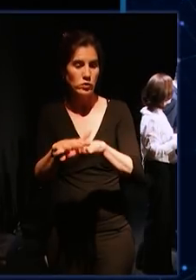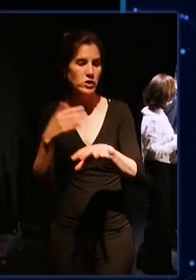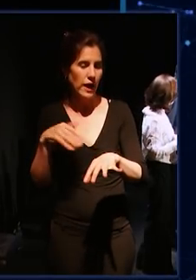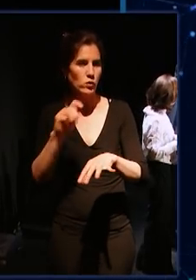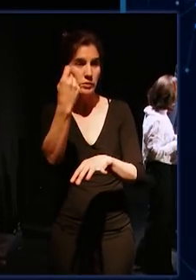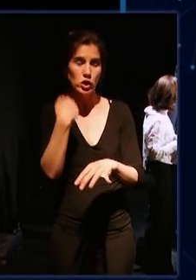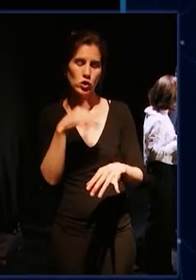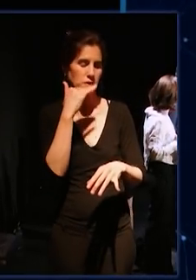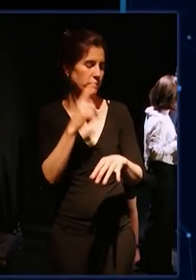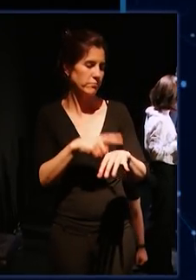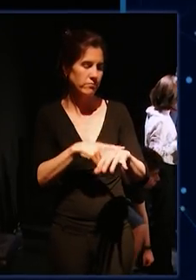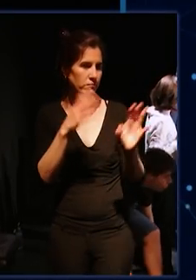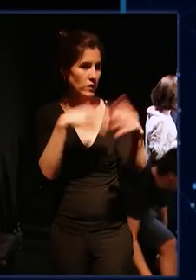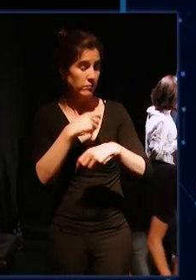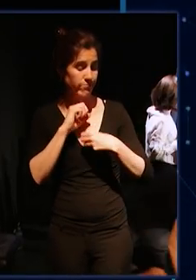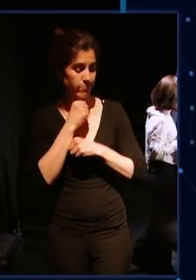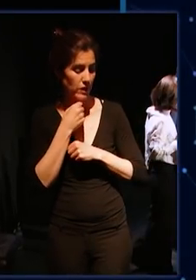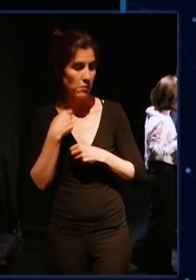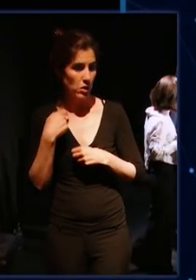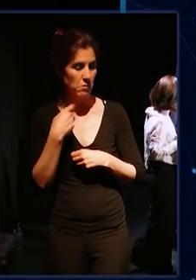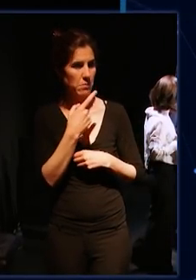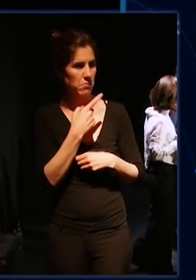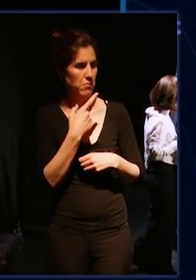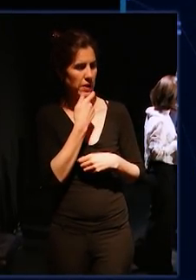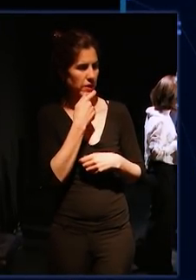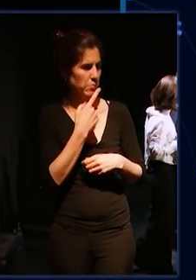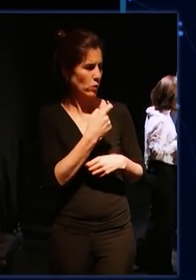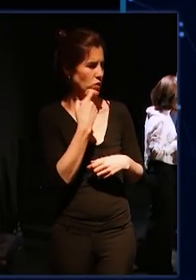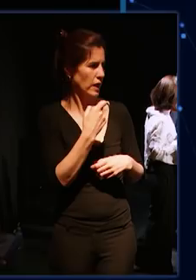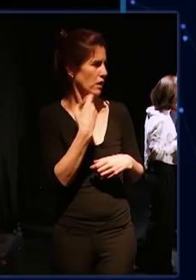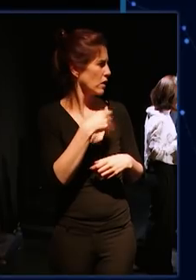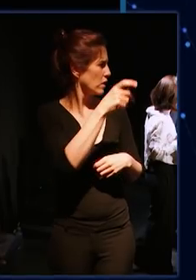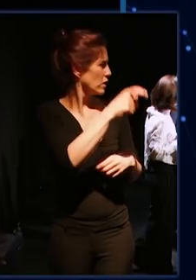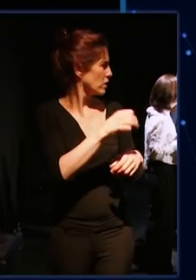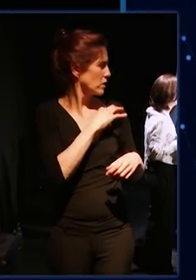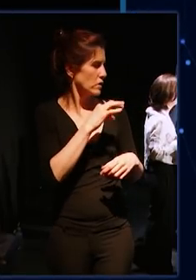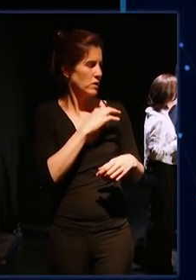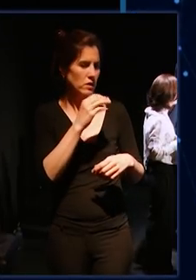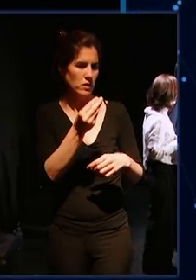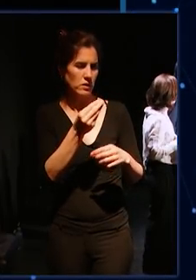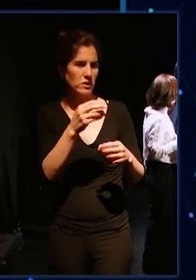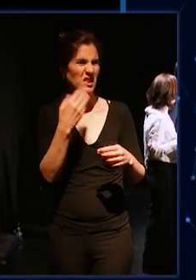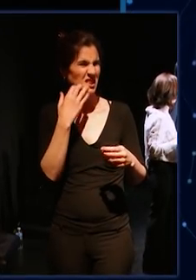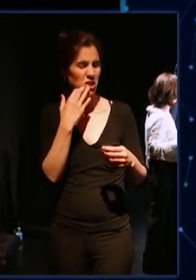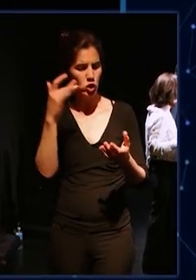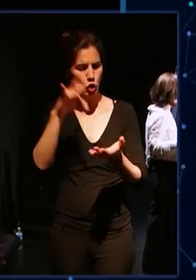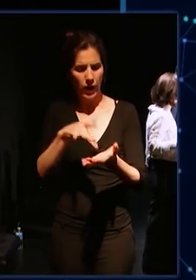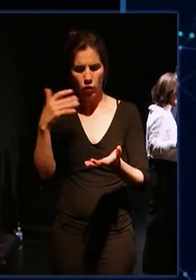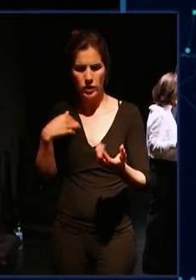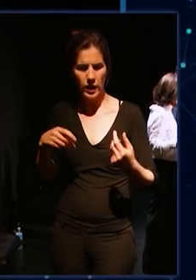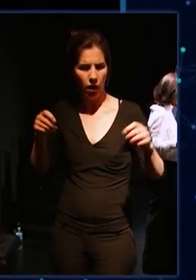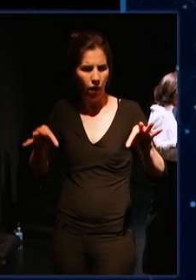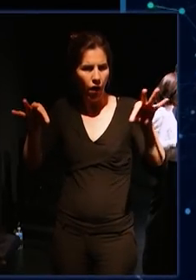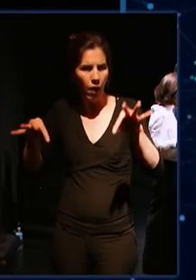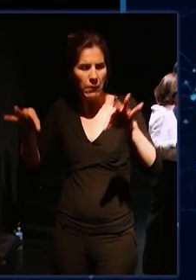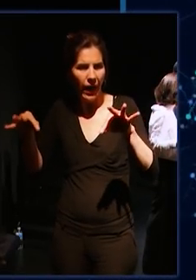Sé que no tenim temps. També li m'agradaria preguntar-li al senyor Quesada si ha vingut alguna vegada al Febrer Musical a escoltar sardanes o no l'he vist mai en cap